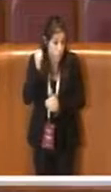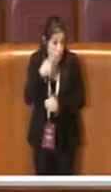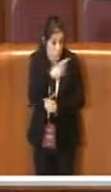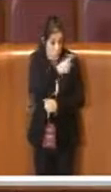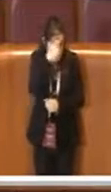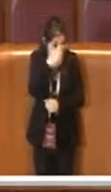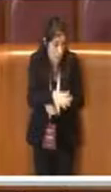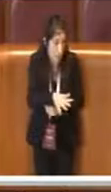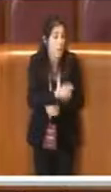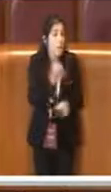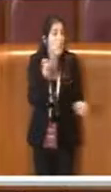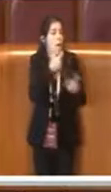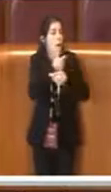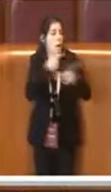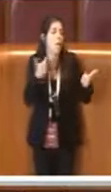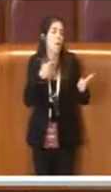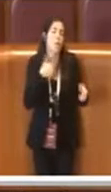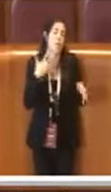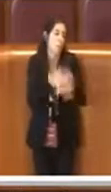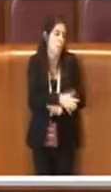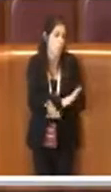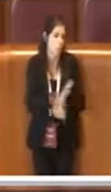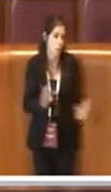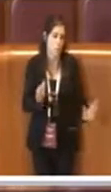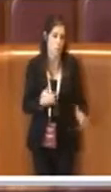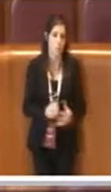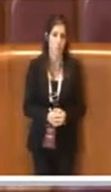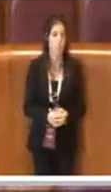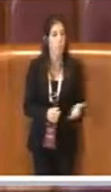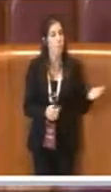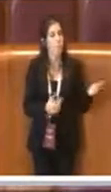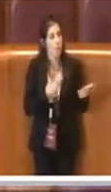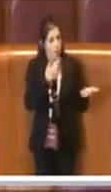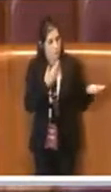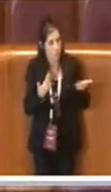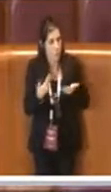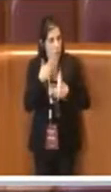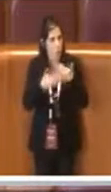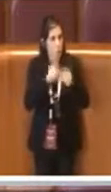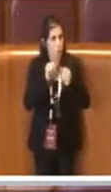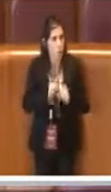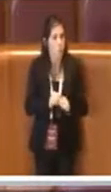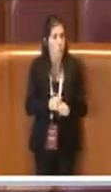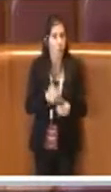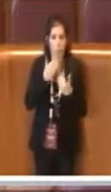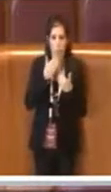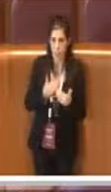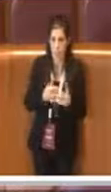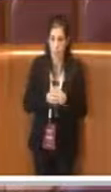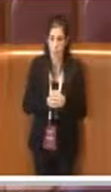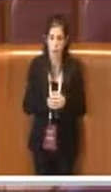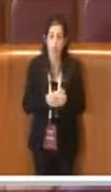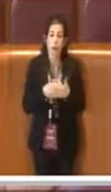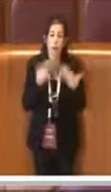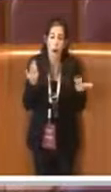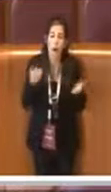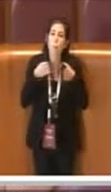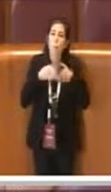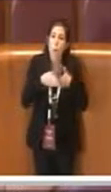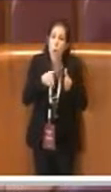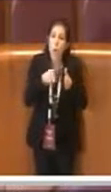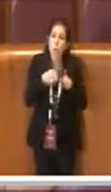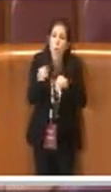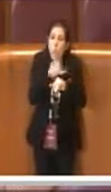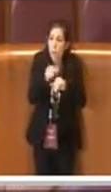consigliere. Grazie. E le premesse le abbiamo fatte, il percorso successivo è